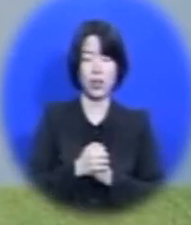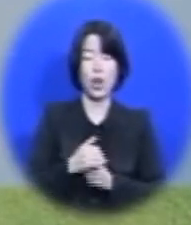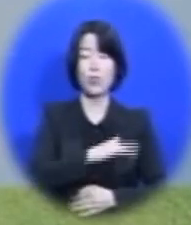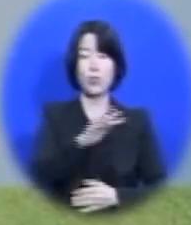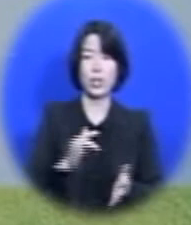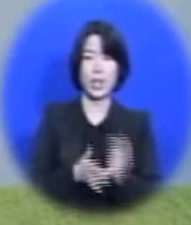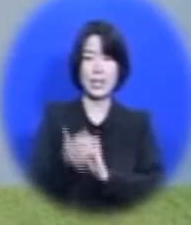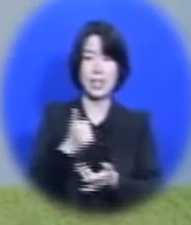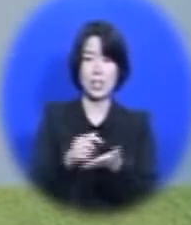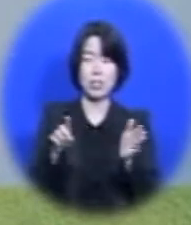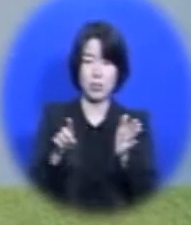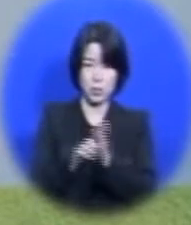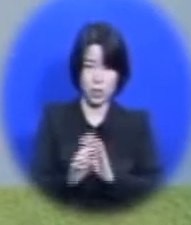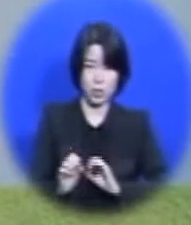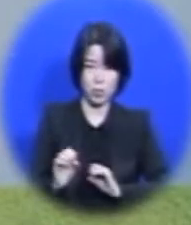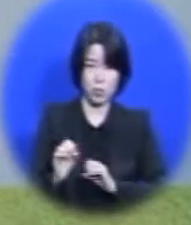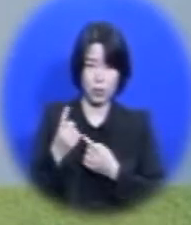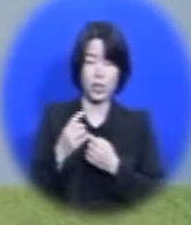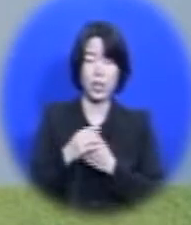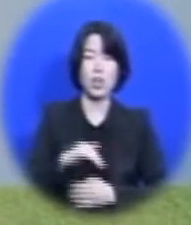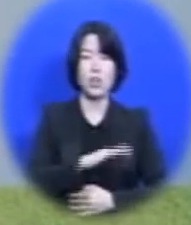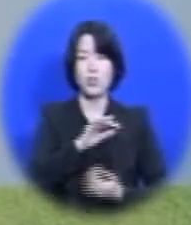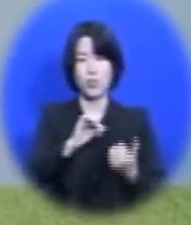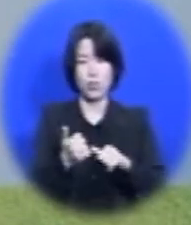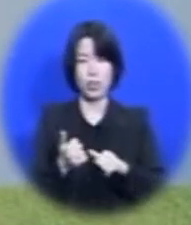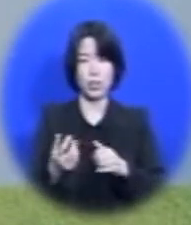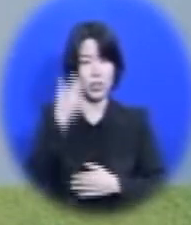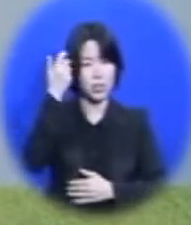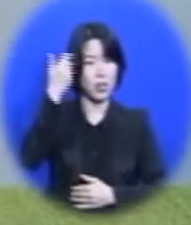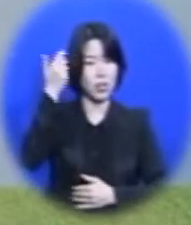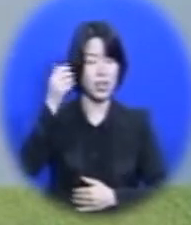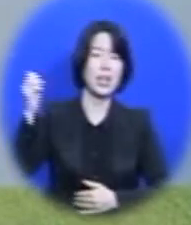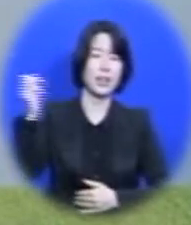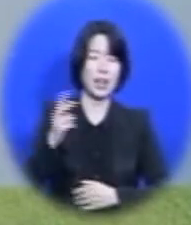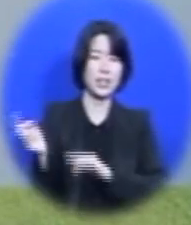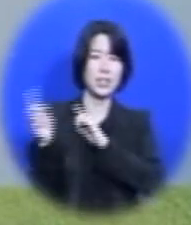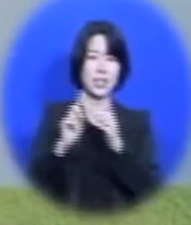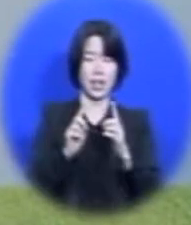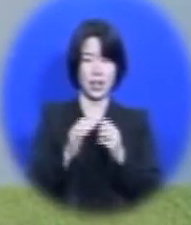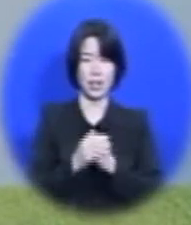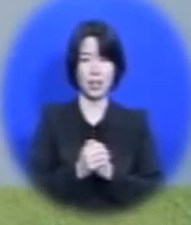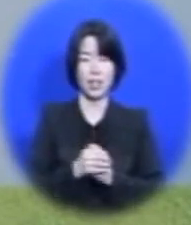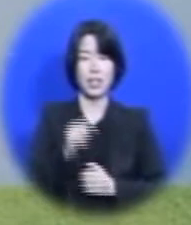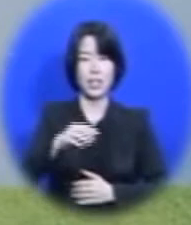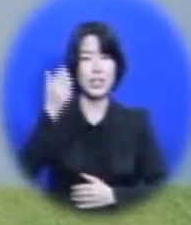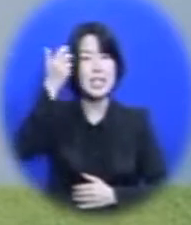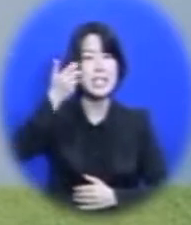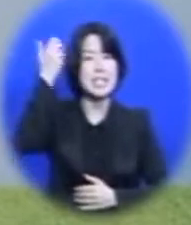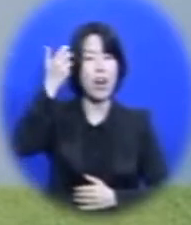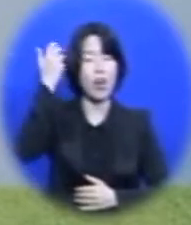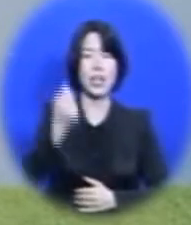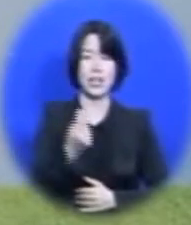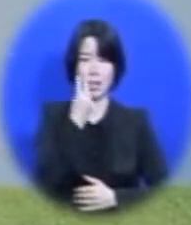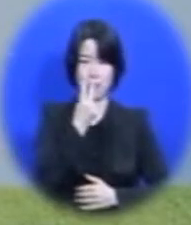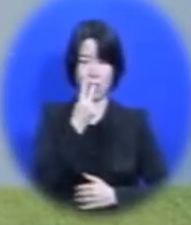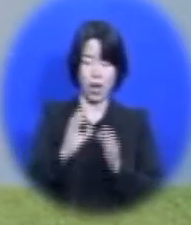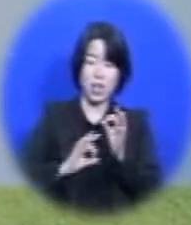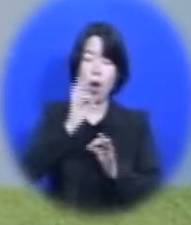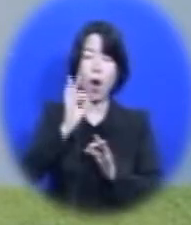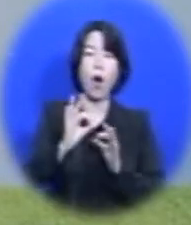믿음으로 그 죽었던 우리의 영이 다시 살아난 겁니다. 이 영의 생명,